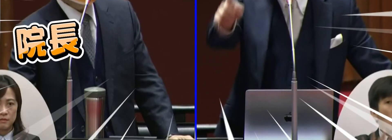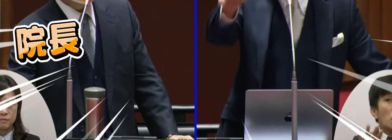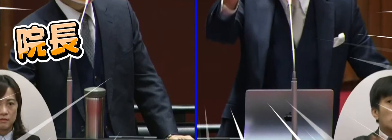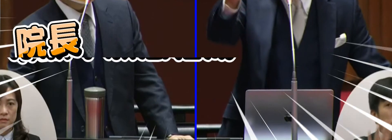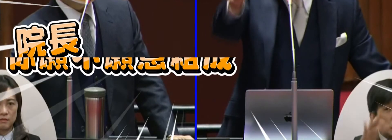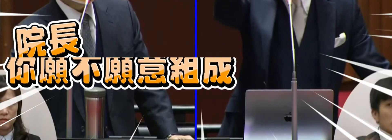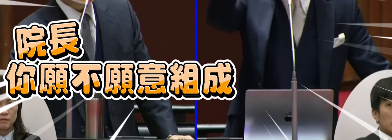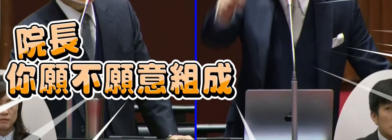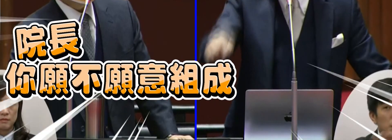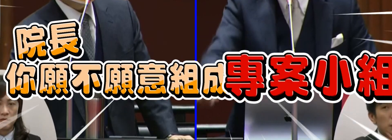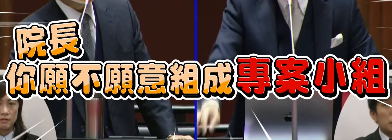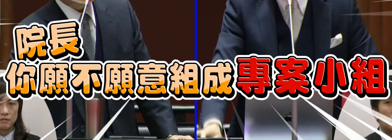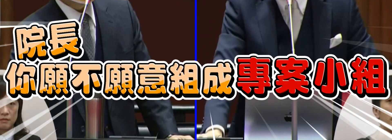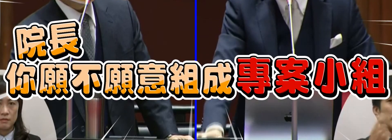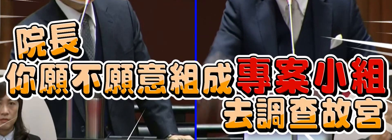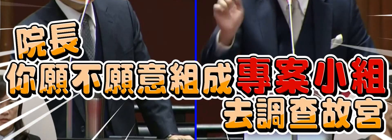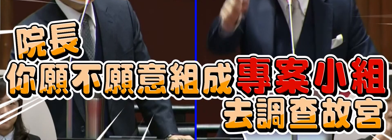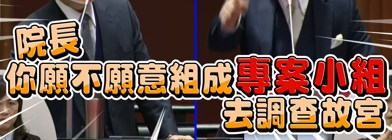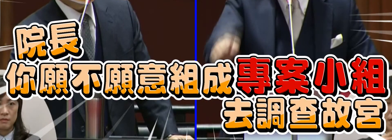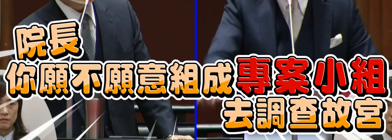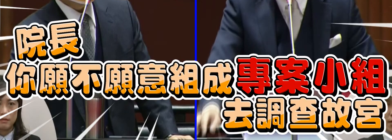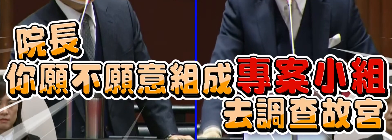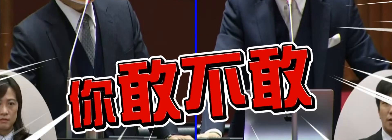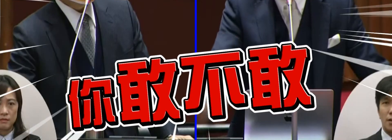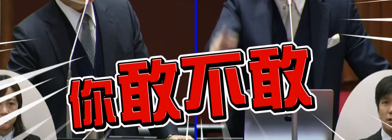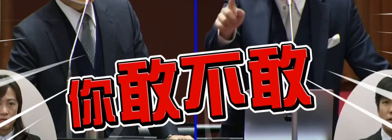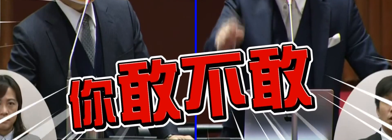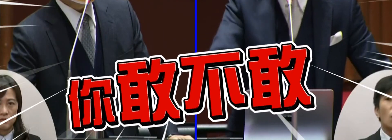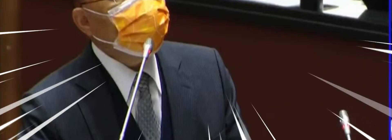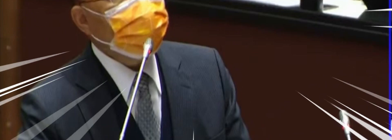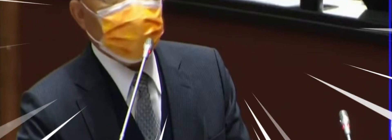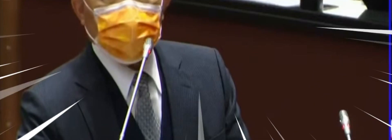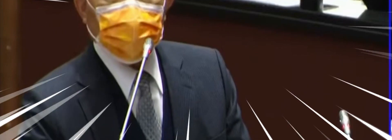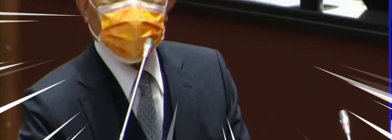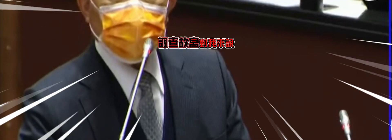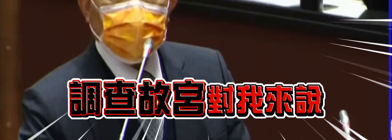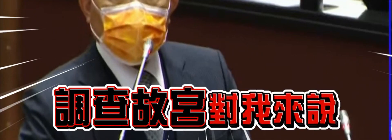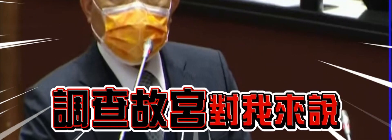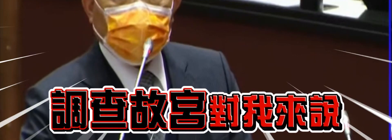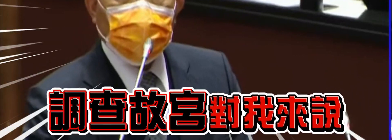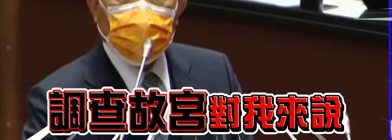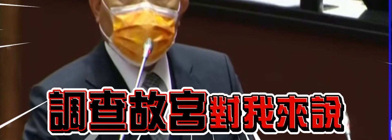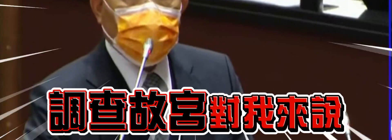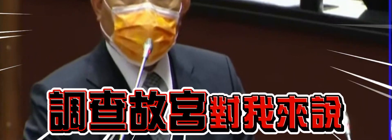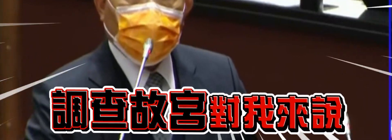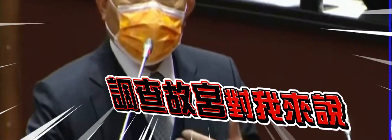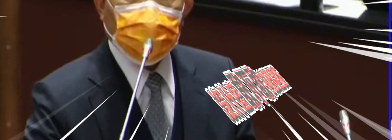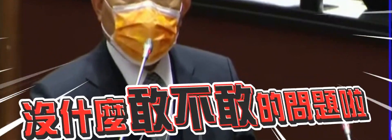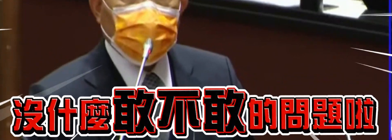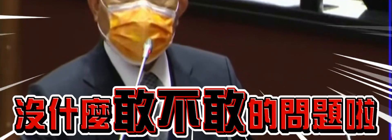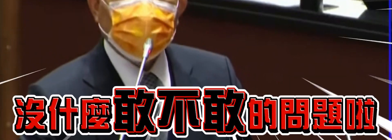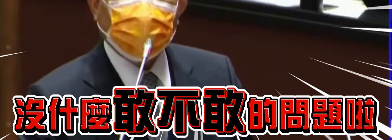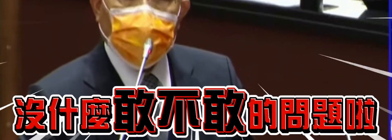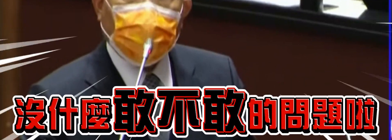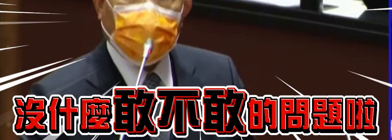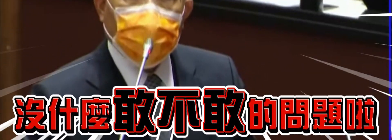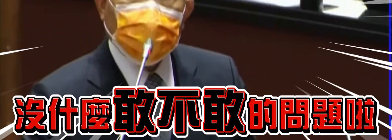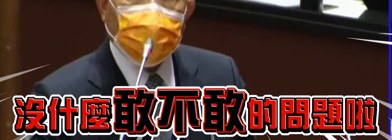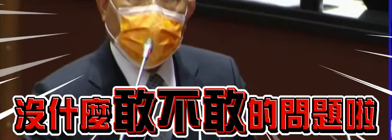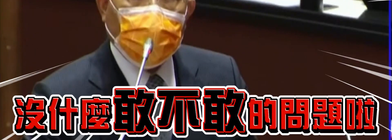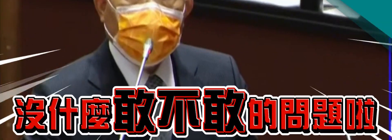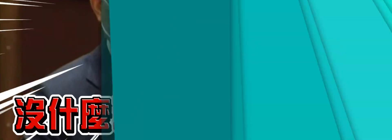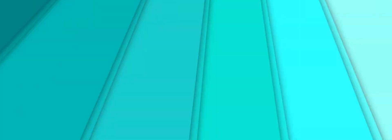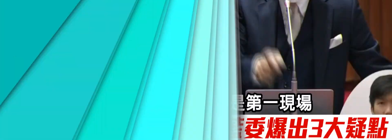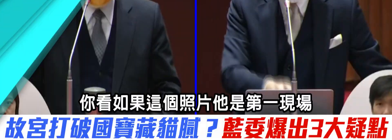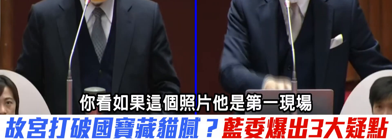院长，你愿不愿意组成专案小组去调查故宫？你敢不敢？ 调查故宫对我来说没什么敢不敢的问